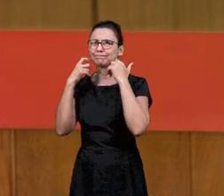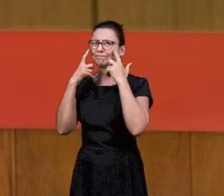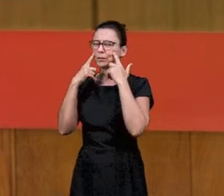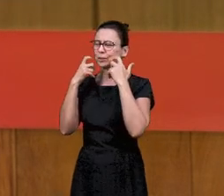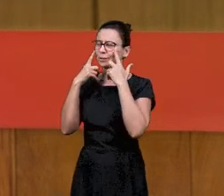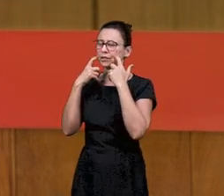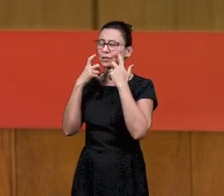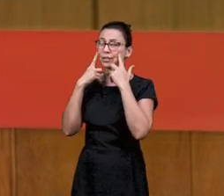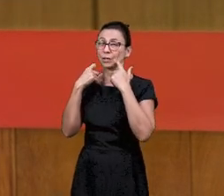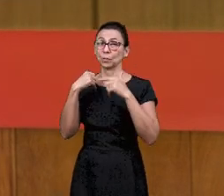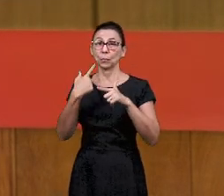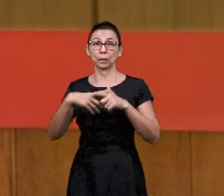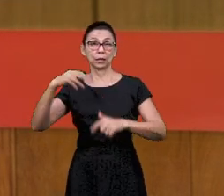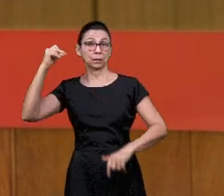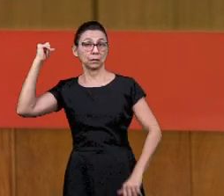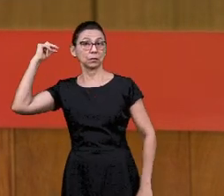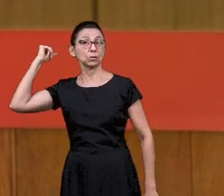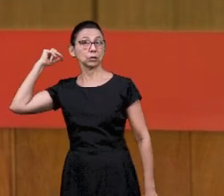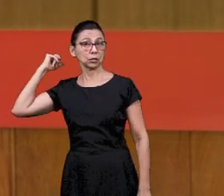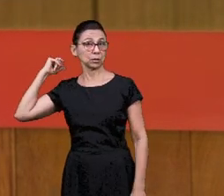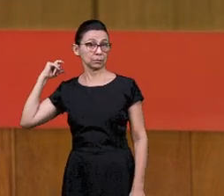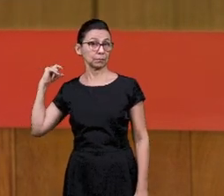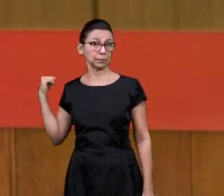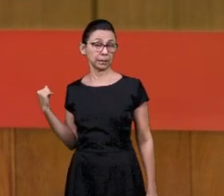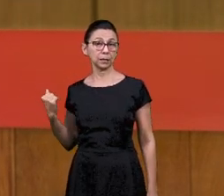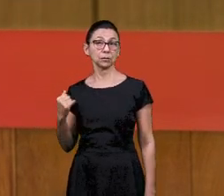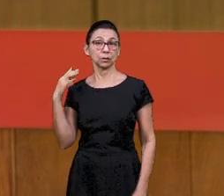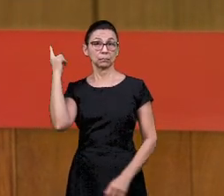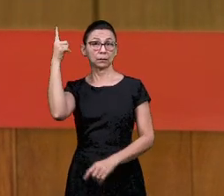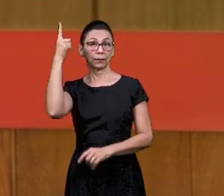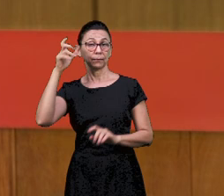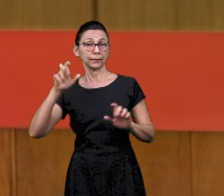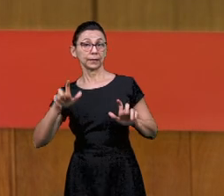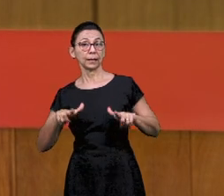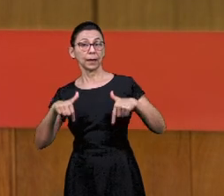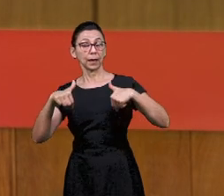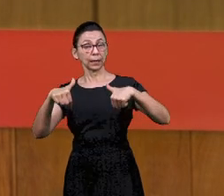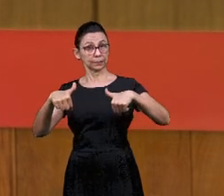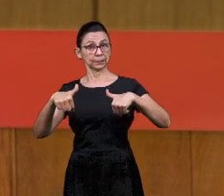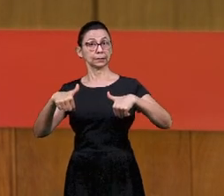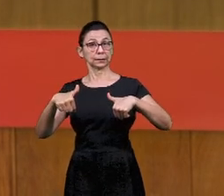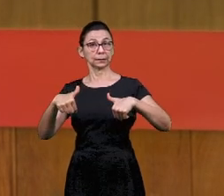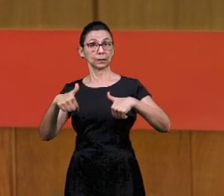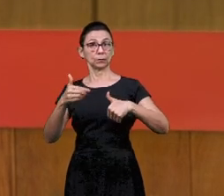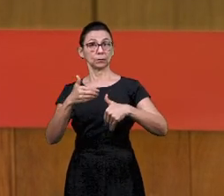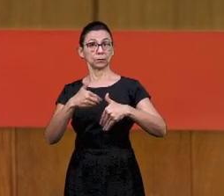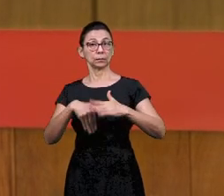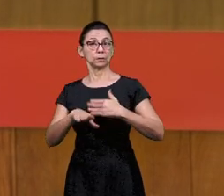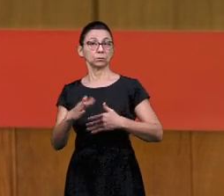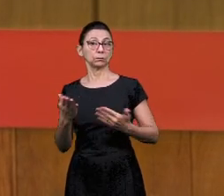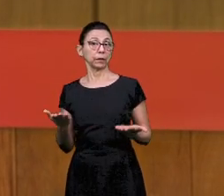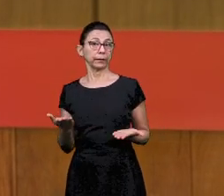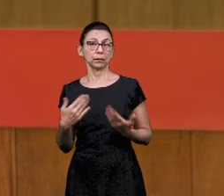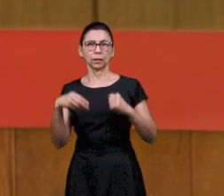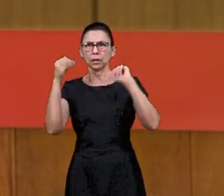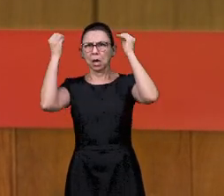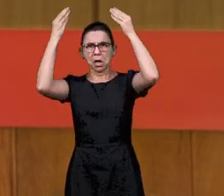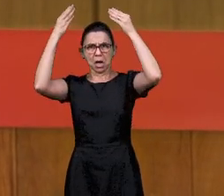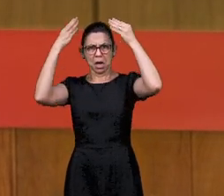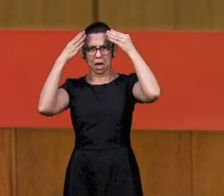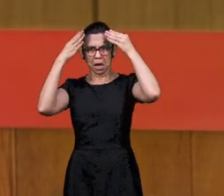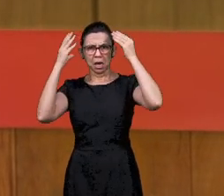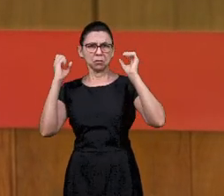Parce qu'à cette époque, l'action de David dans cette question était normale. Était le roi,